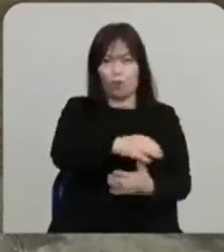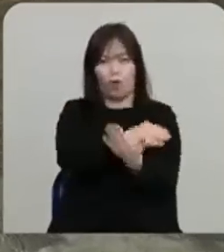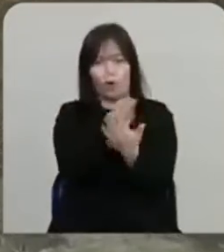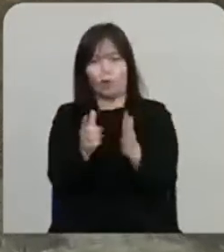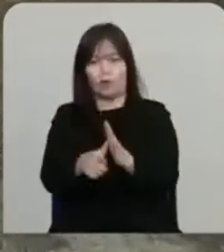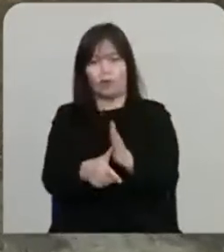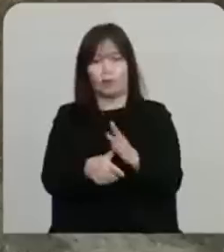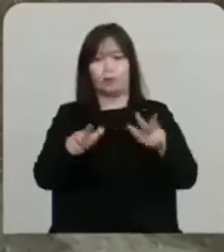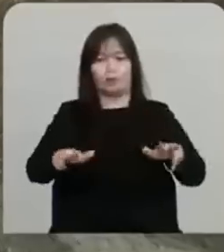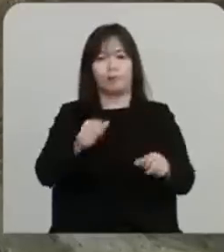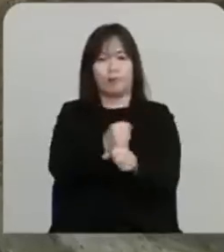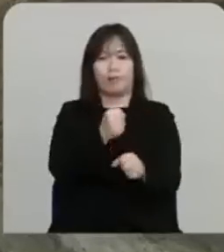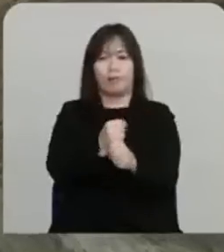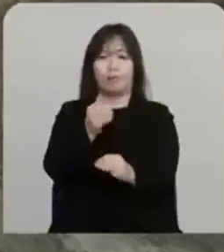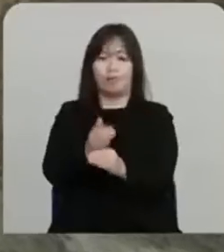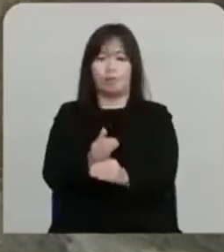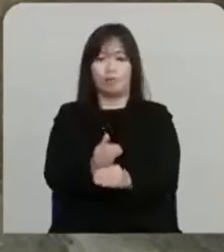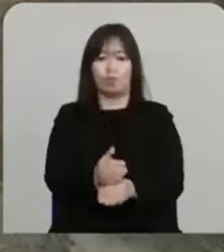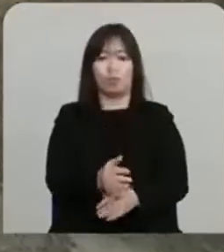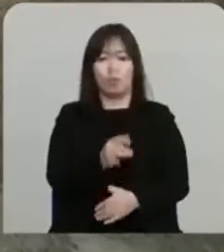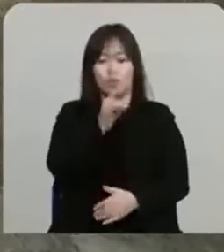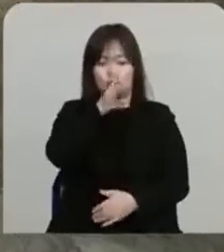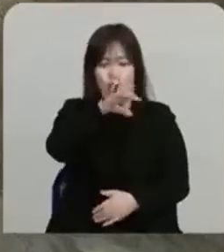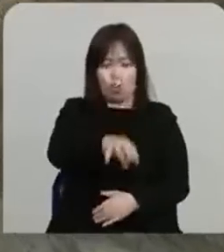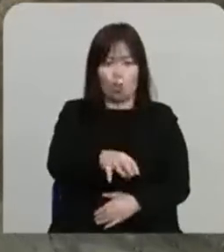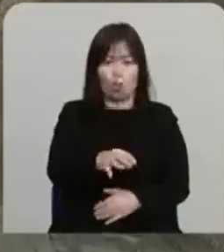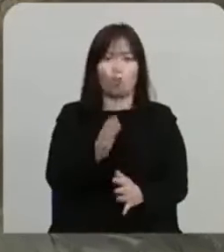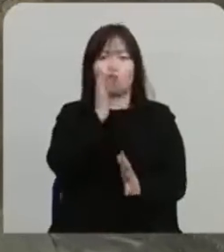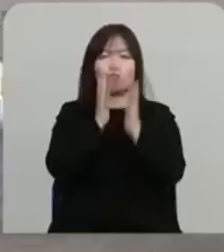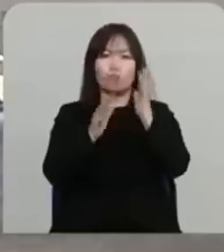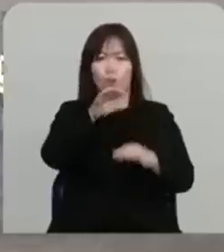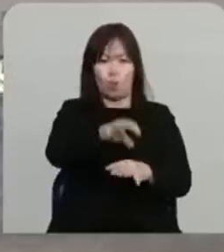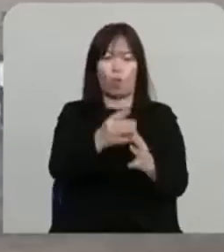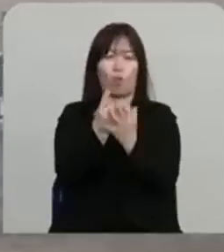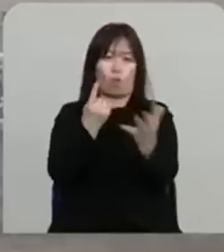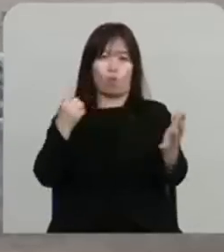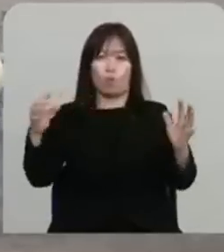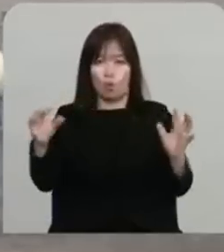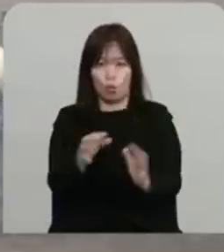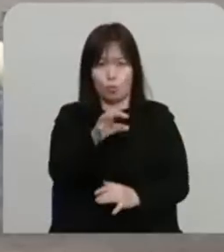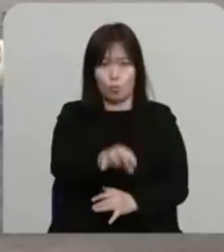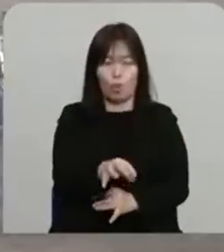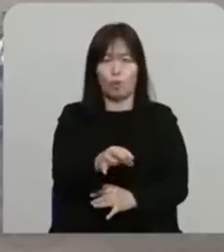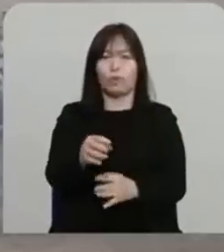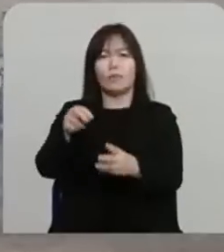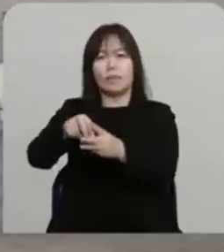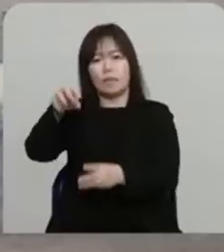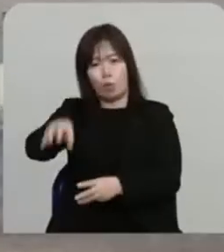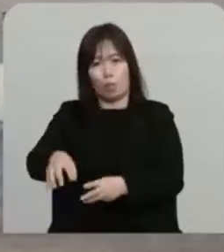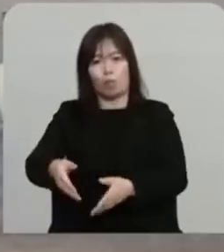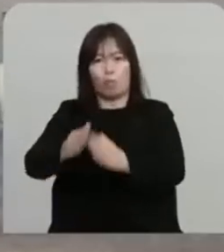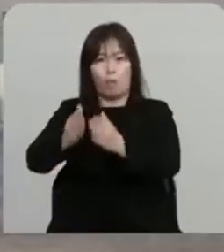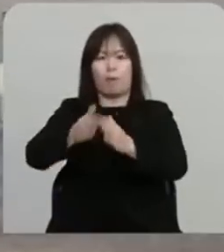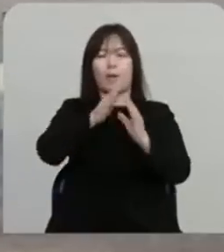공사가 한창입니다. 중앙무대와 잔디광장 등 대집회장과 글로벌 청소년 리더센터도 짓고